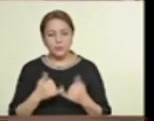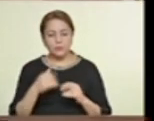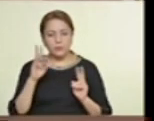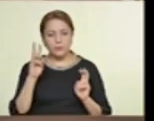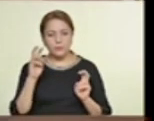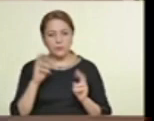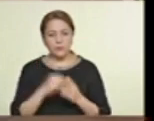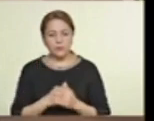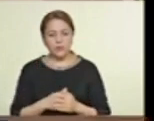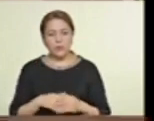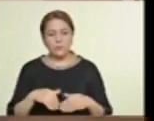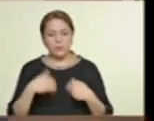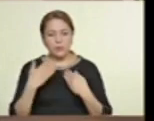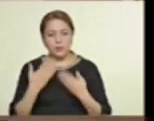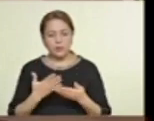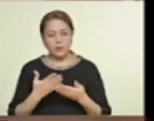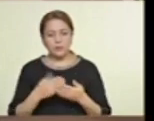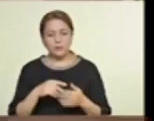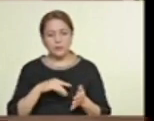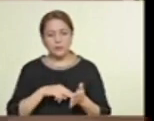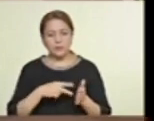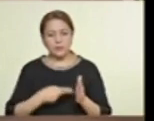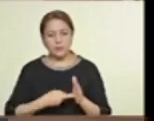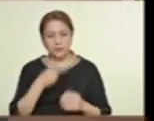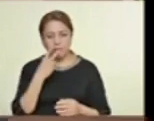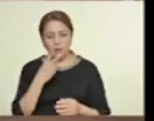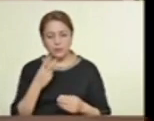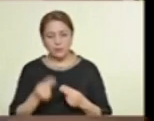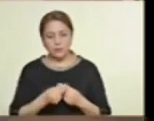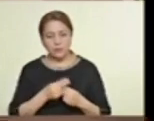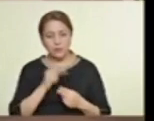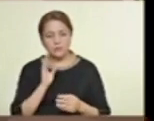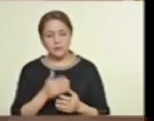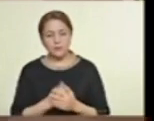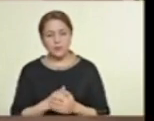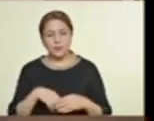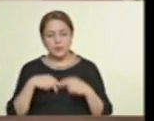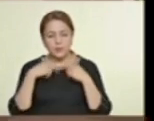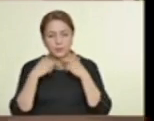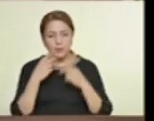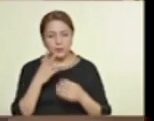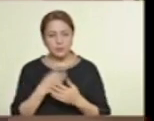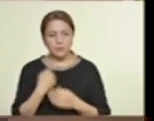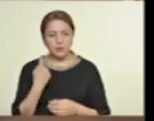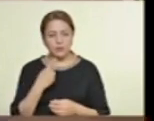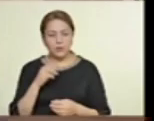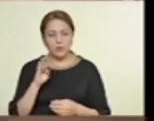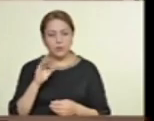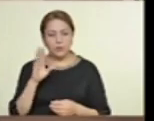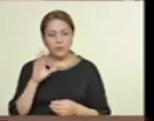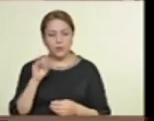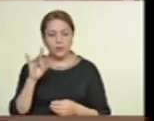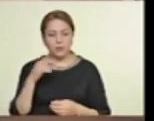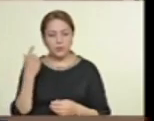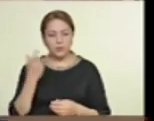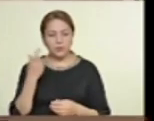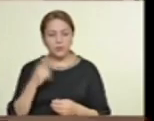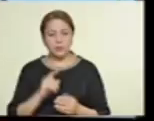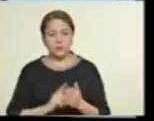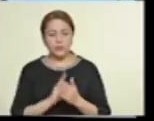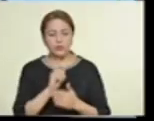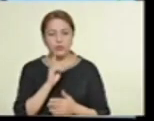mavzumizni quyidagi reja asosida ko'rib chiqsak, diqqat qiling. 1. Tovar xo'jaligining paydo